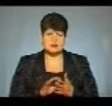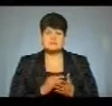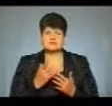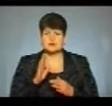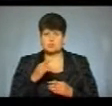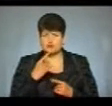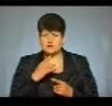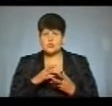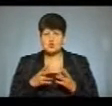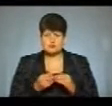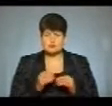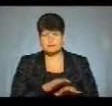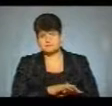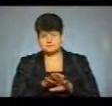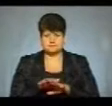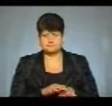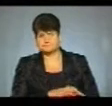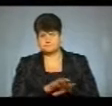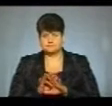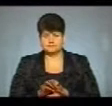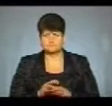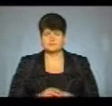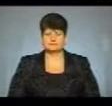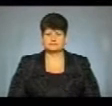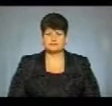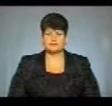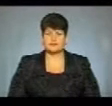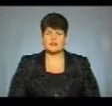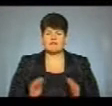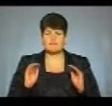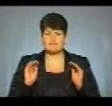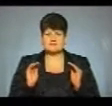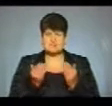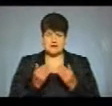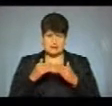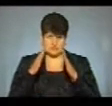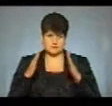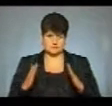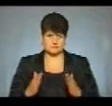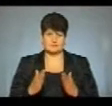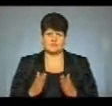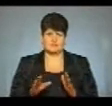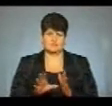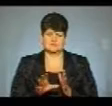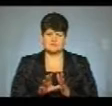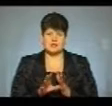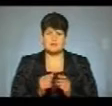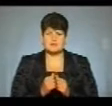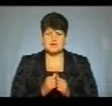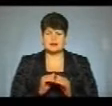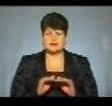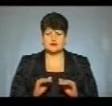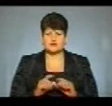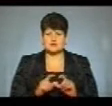будуть казати, яка сума потрібна, і ми зразу будемо накидати цю суму. У закритій трансформаторній підстанції, яка знаходиться поблизу місцевого дитячого